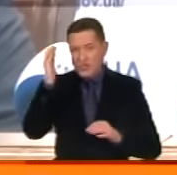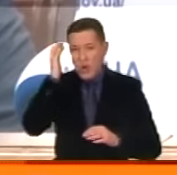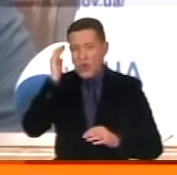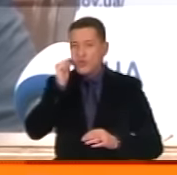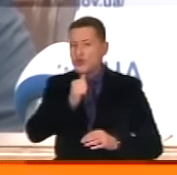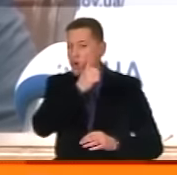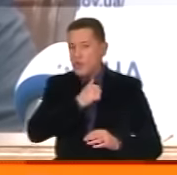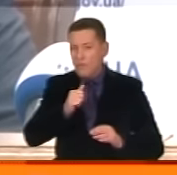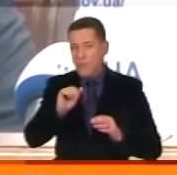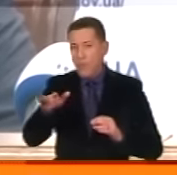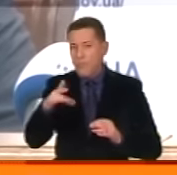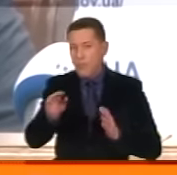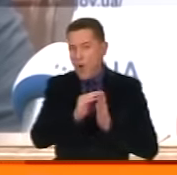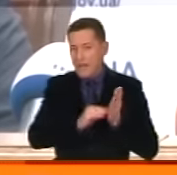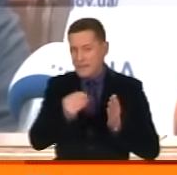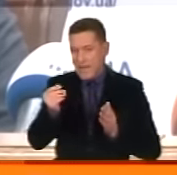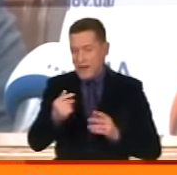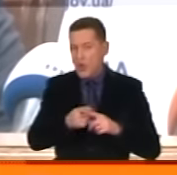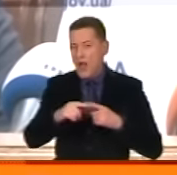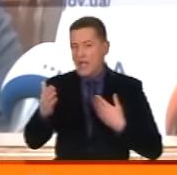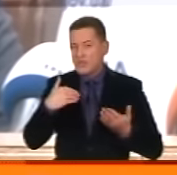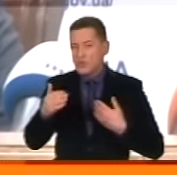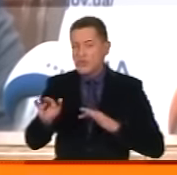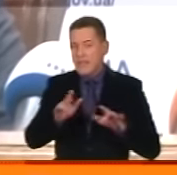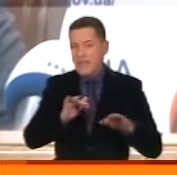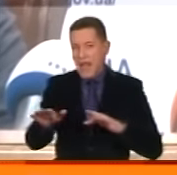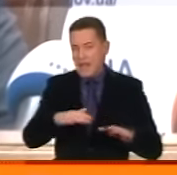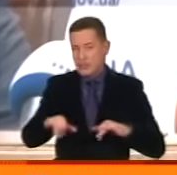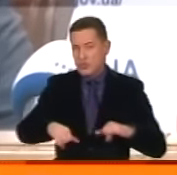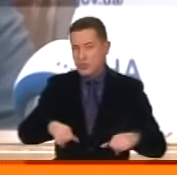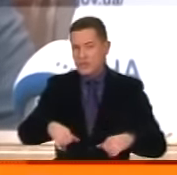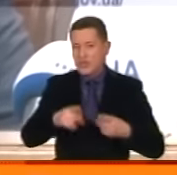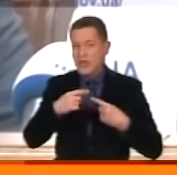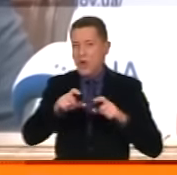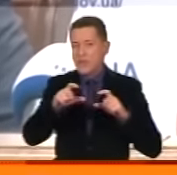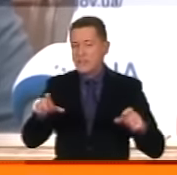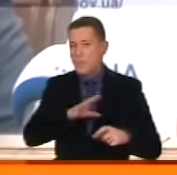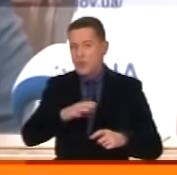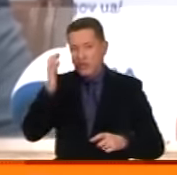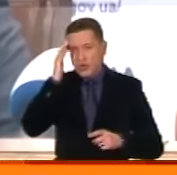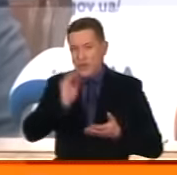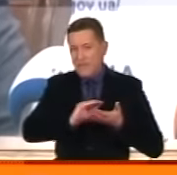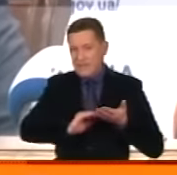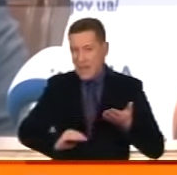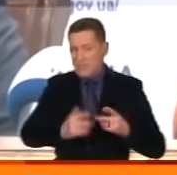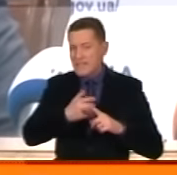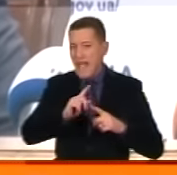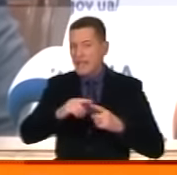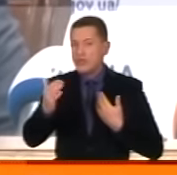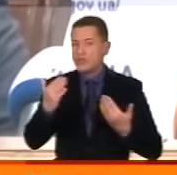бухгалтерію, яка стосується діяльності злочинної організації. Були вилучені чорнові записи, які